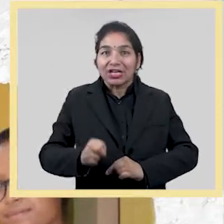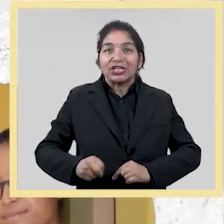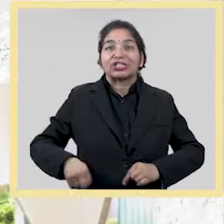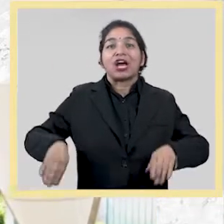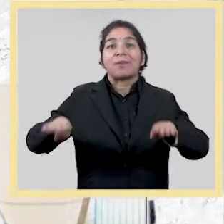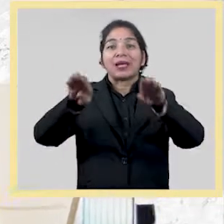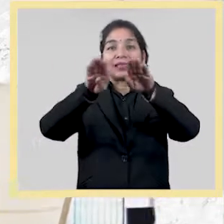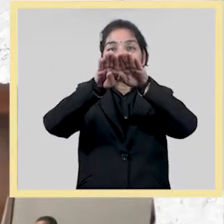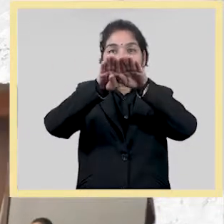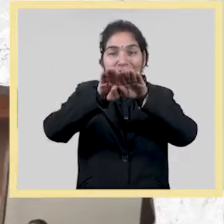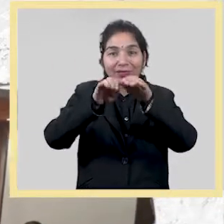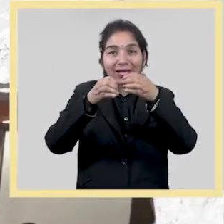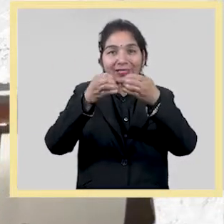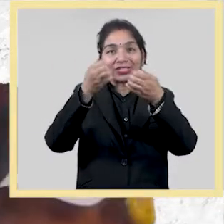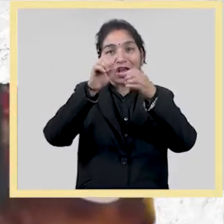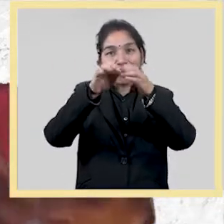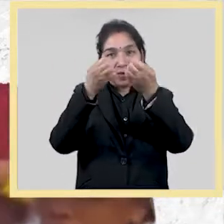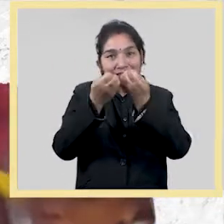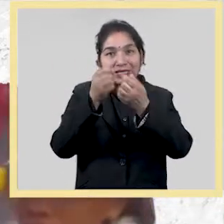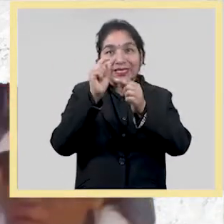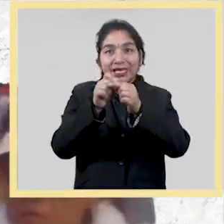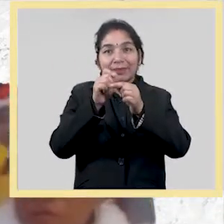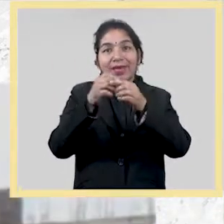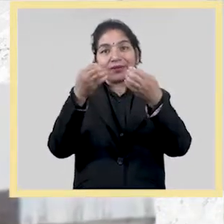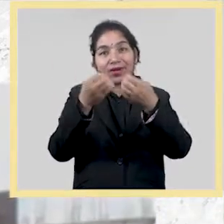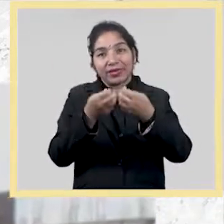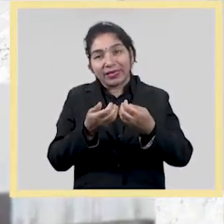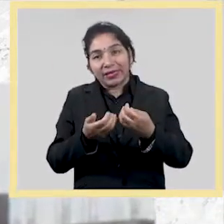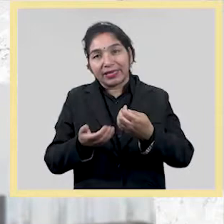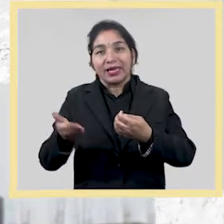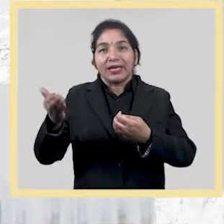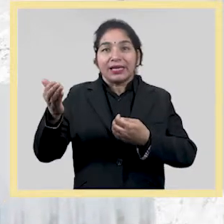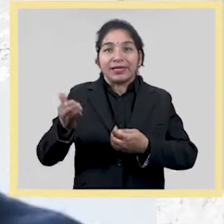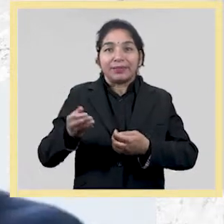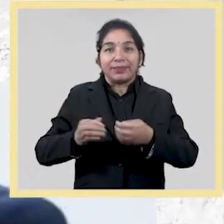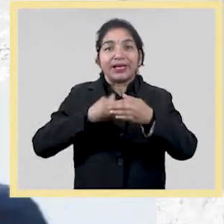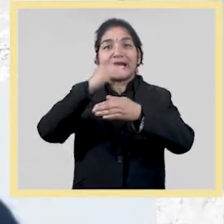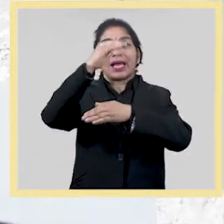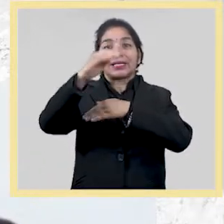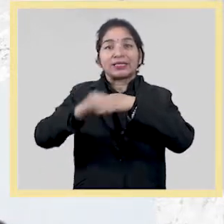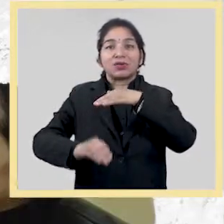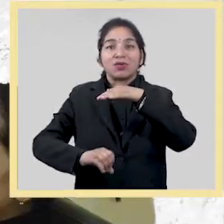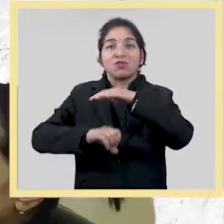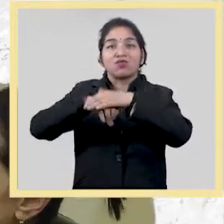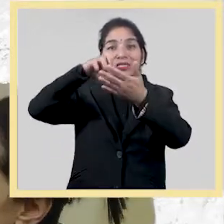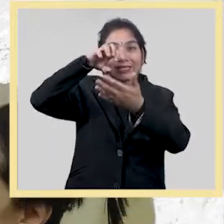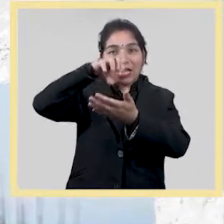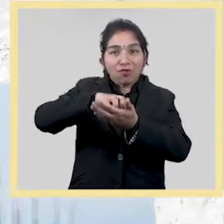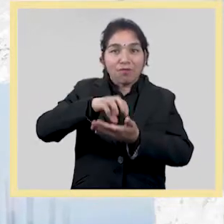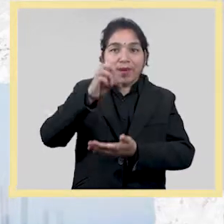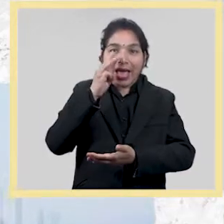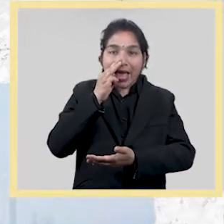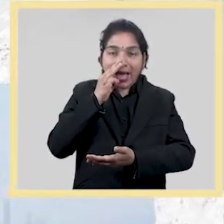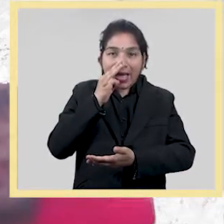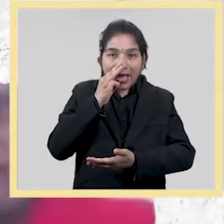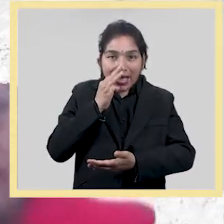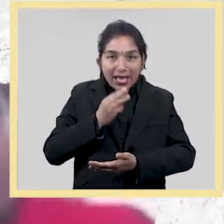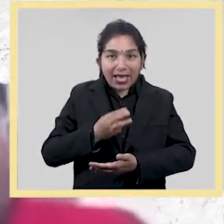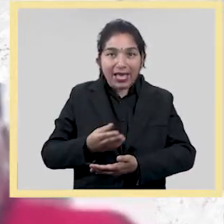पाल्नु पर्छ। समतामूलक समाजको निर्माण गरी विकासको मूल धारमा